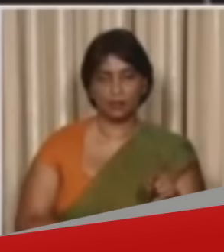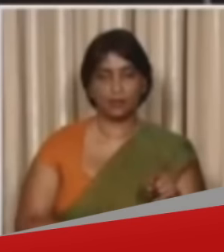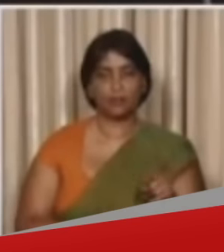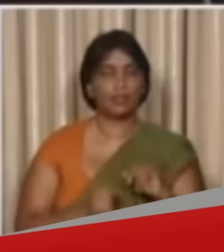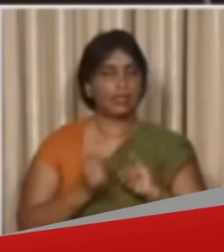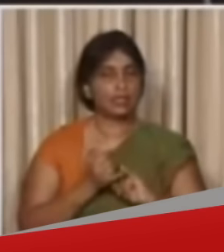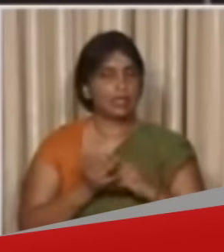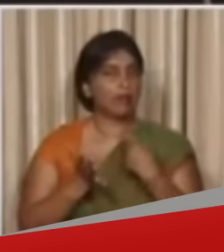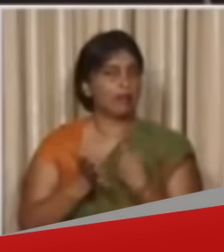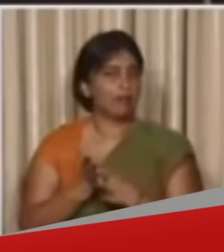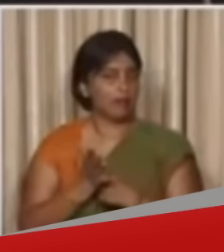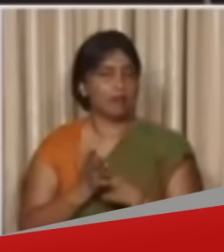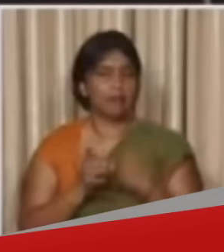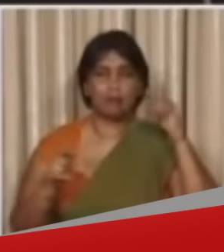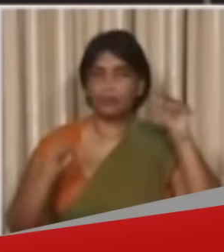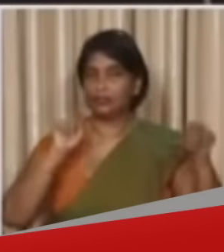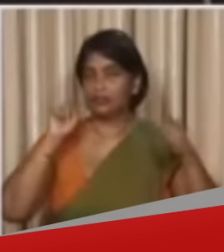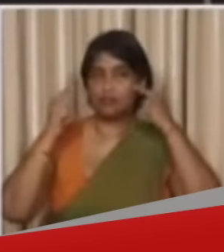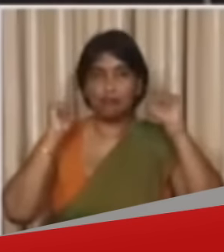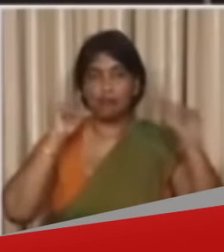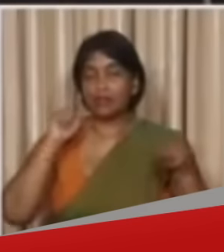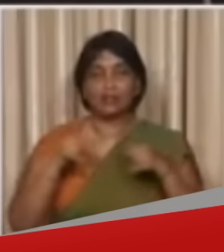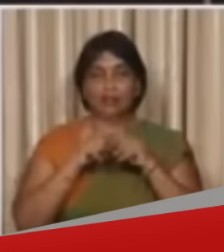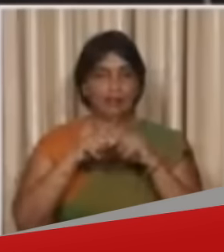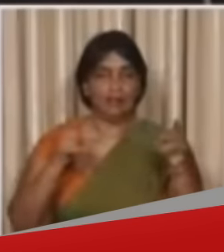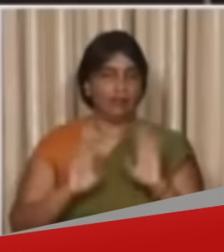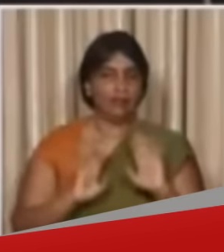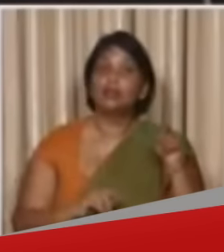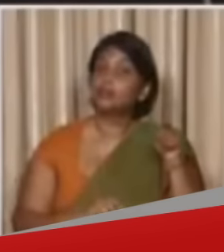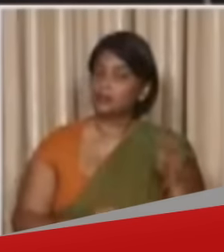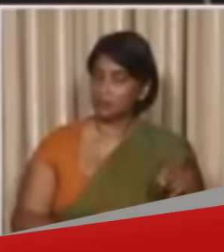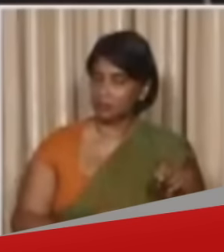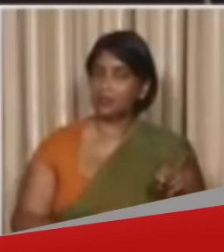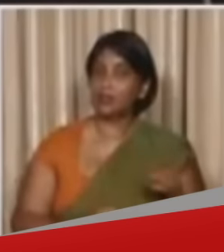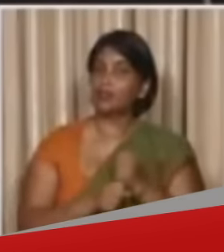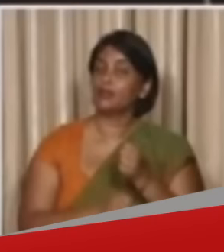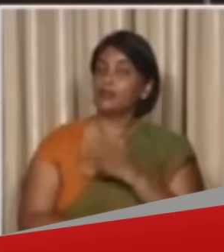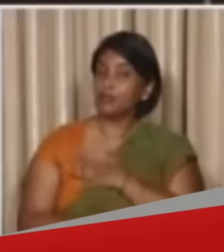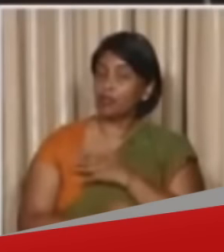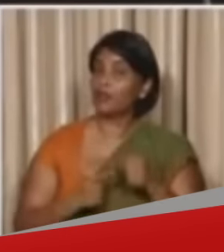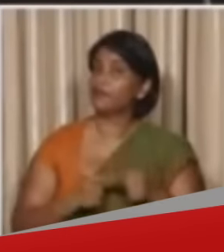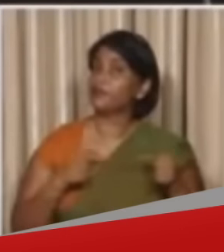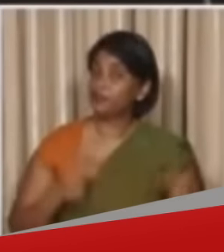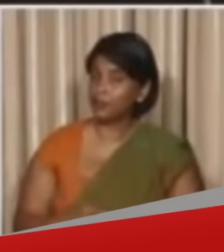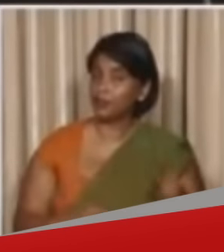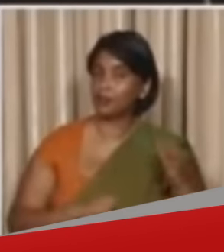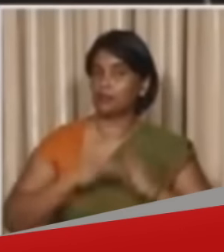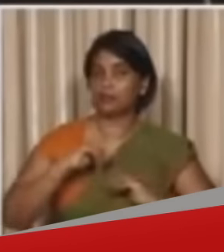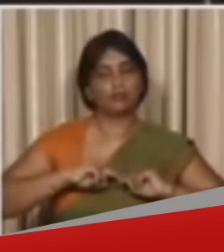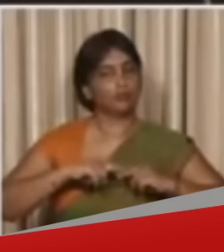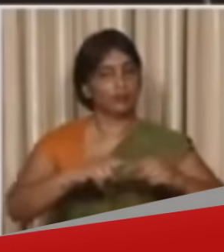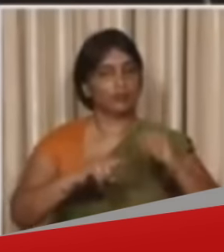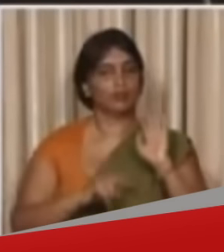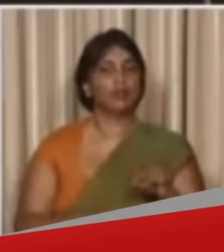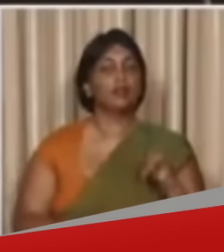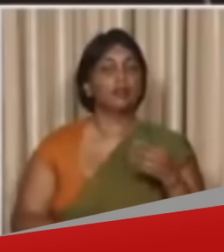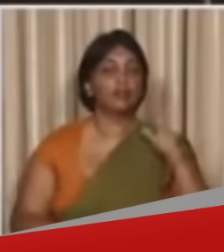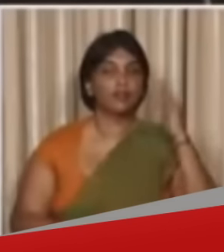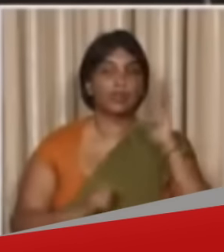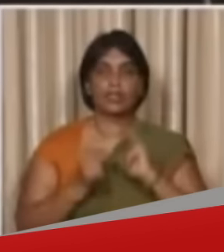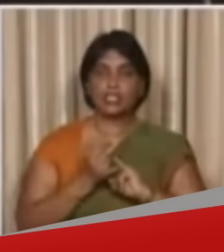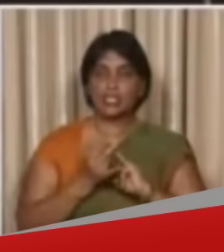සානිට රවීට පටලවන්න හදන වෙන මොකුත් ඉඳන් නෙමෙයි මේ ගෝඨාභයට විරුද්ධව ඔවුන් ක්‍රියාත්මක කරපු නිසා. විශේෂයෙන්ම සානි